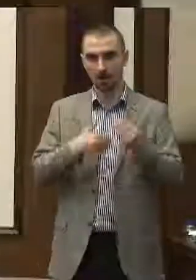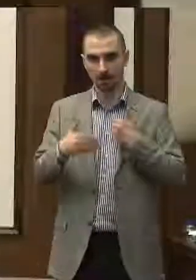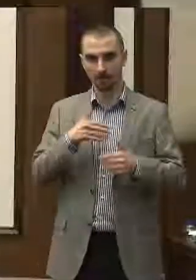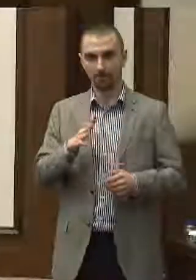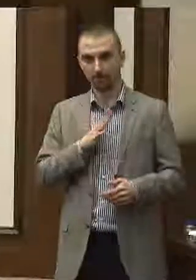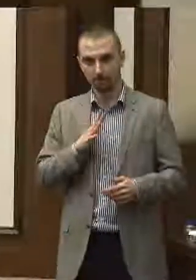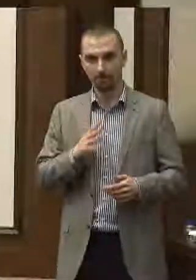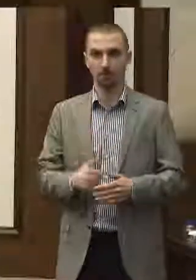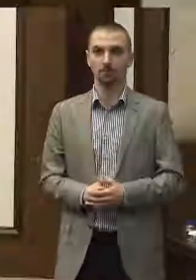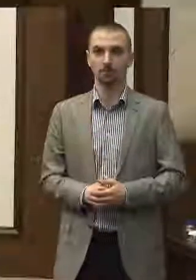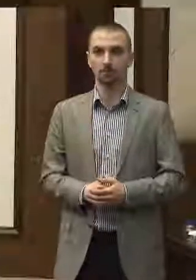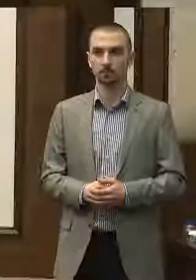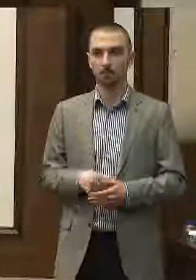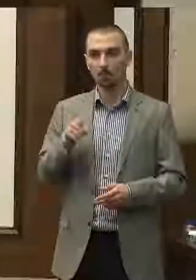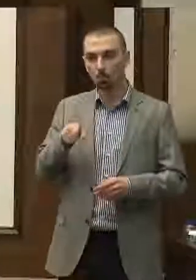süre gelen